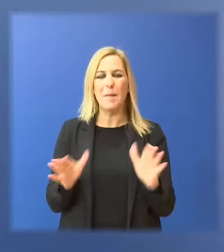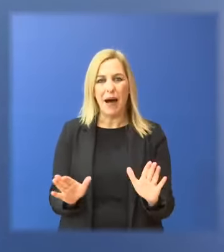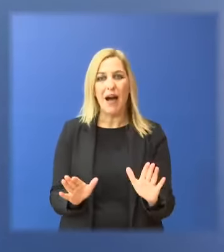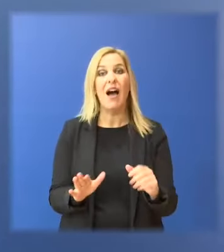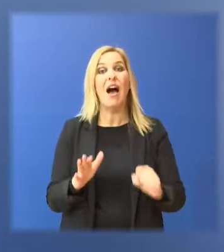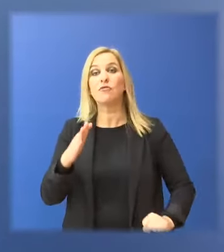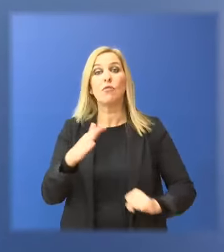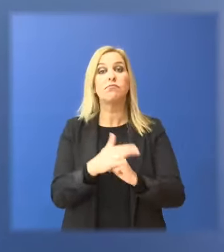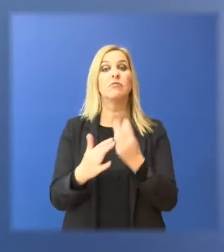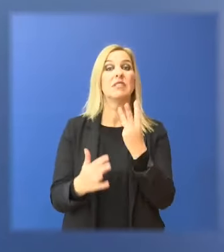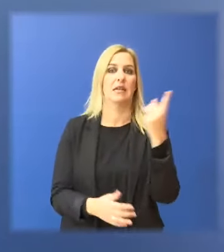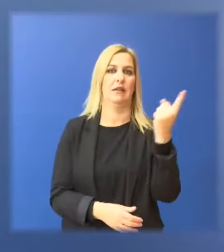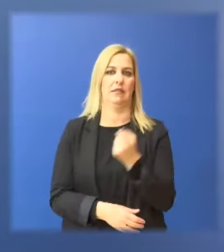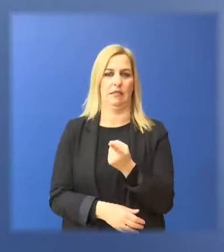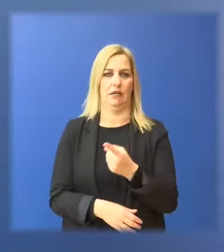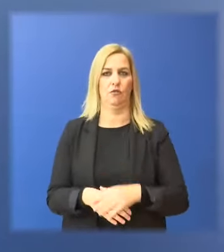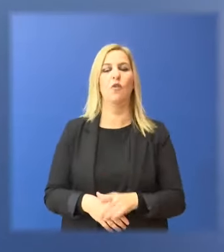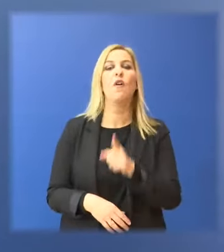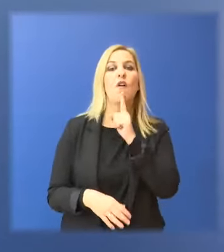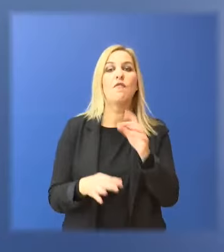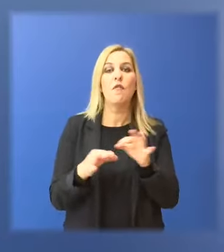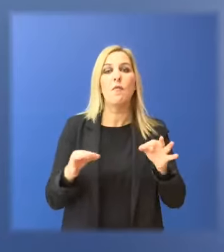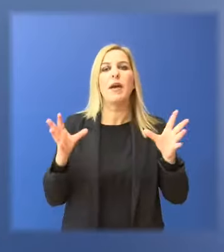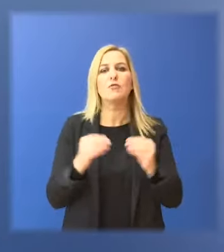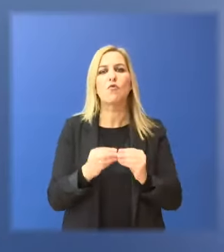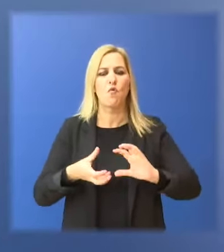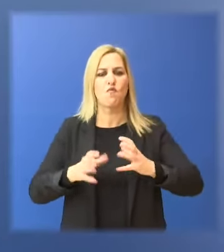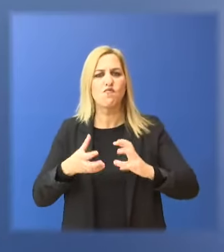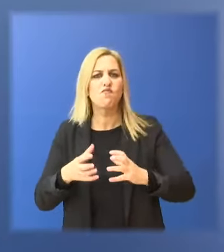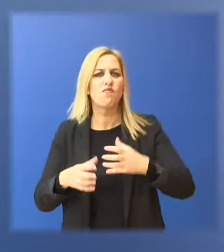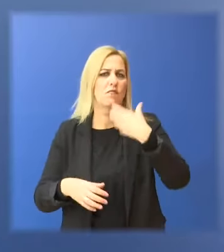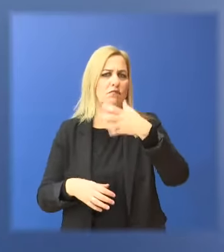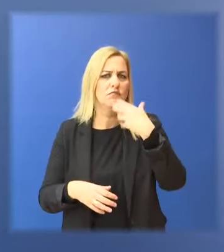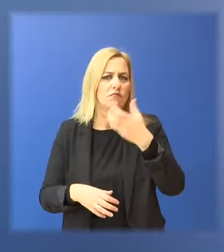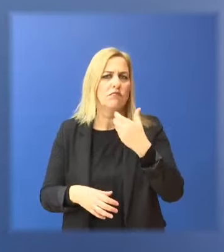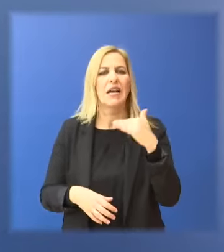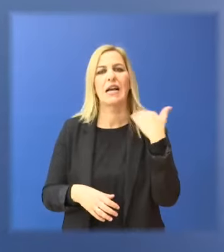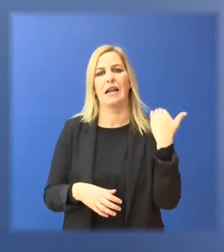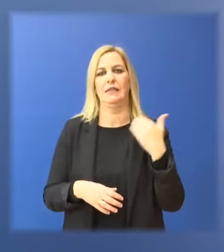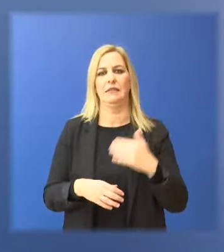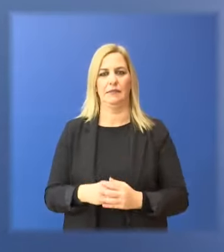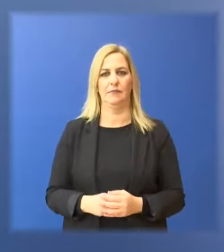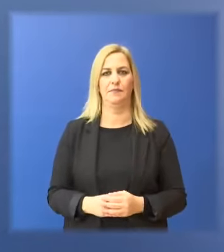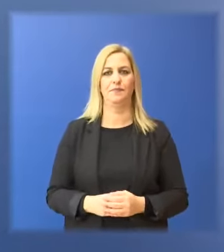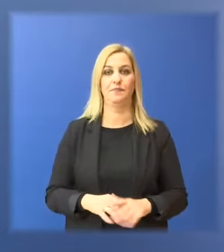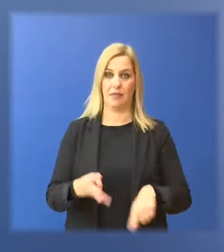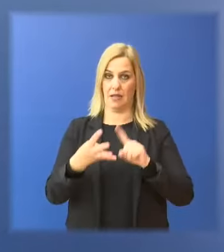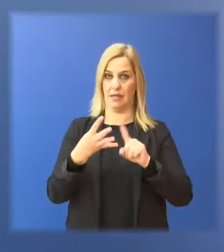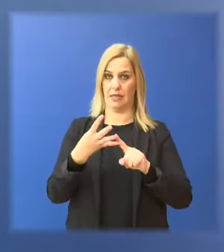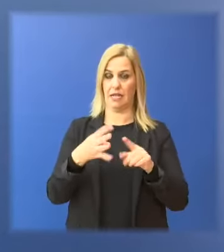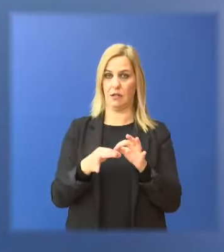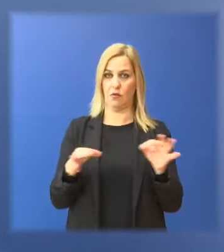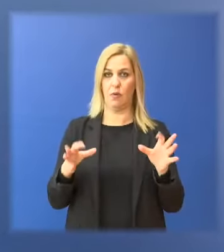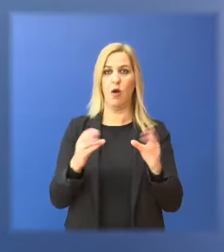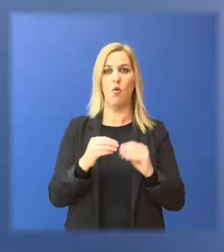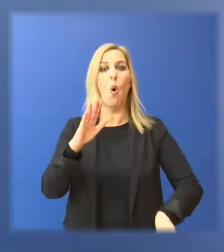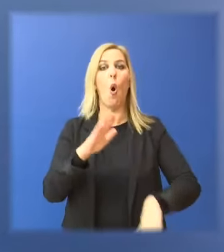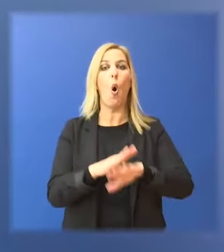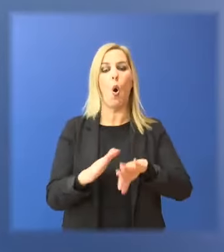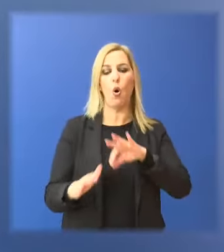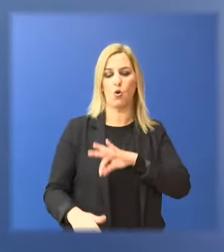έως 3%. Το μέτρο αφορά νοπά φρούτα, λαχανικά και κρέατα. Τέταρτο μέτρο, το πλαφόν στο